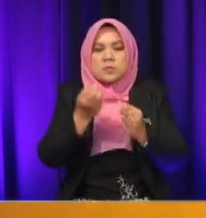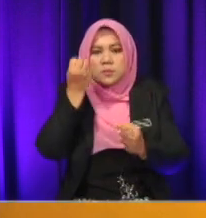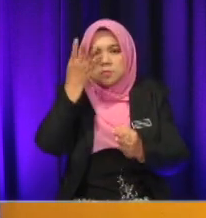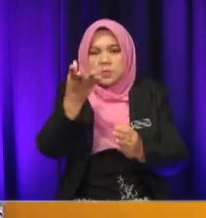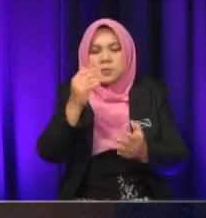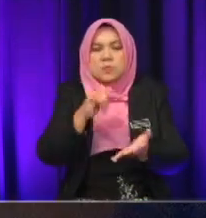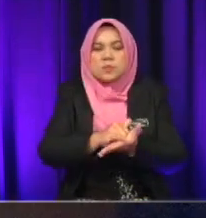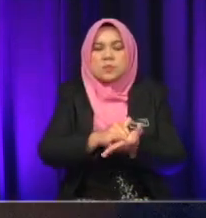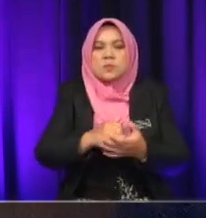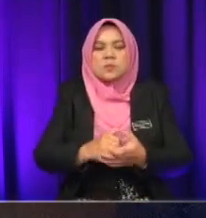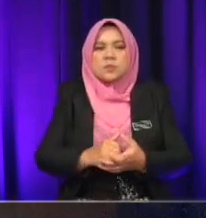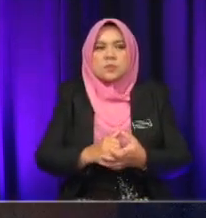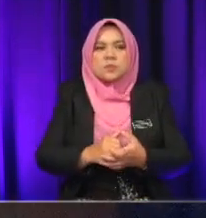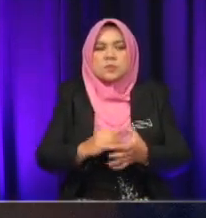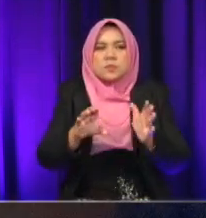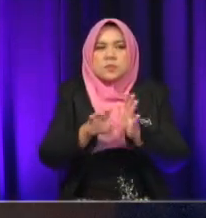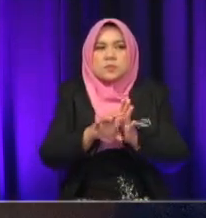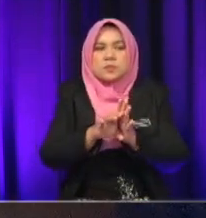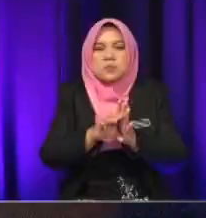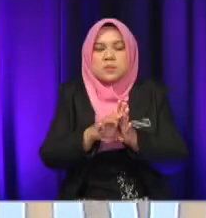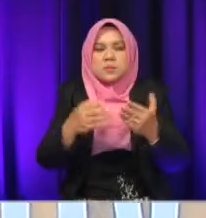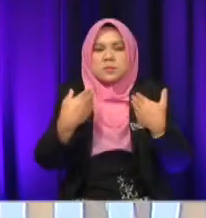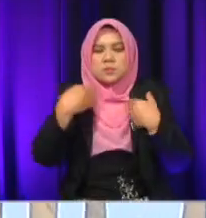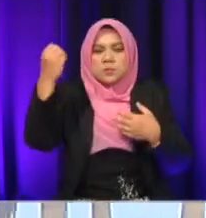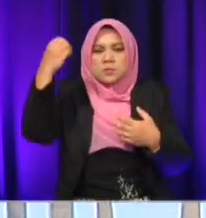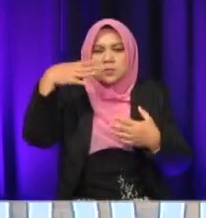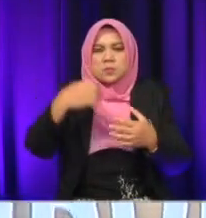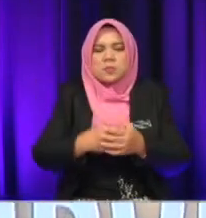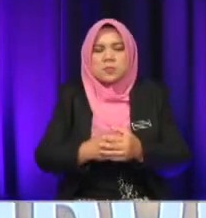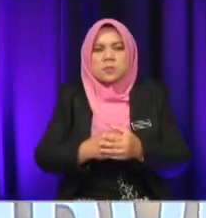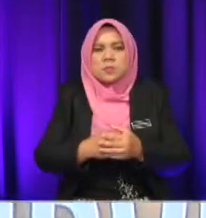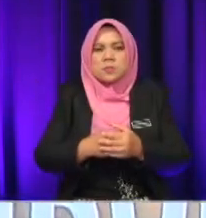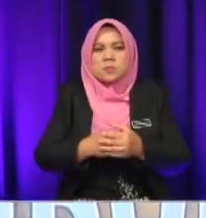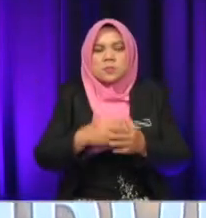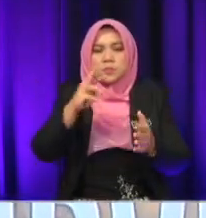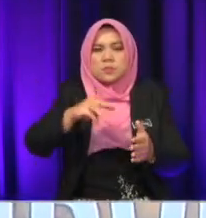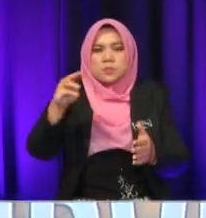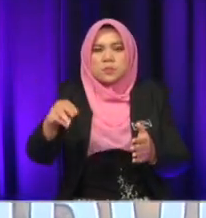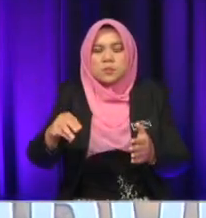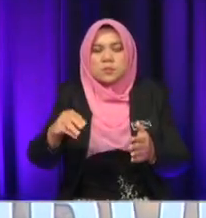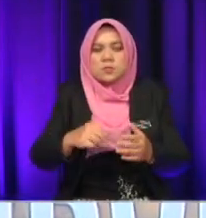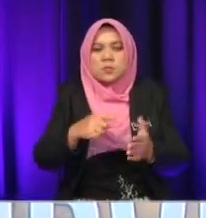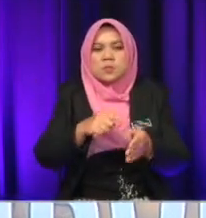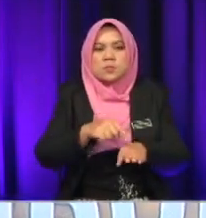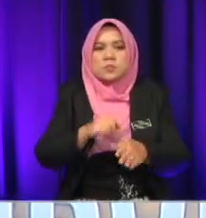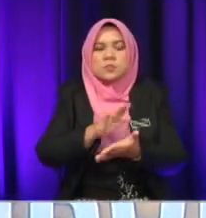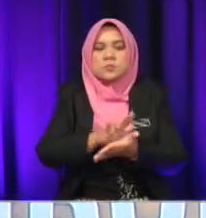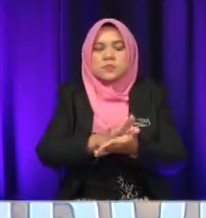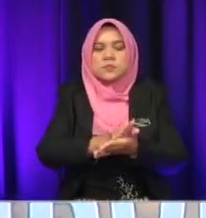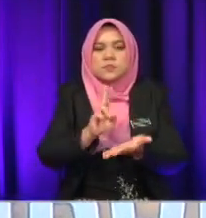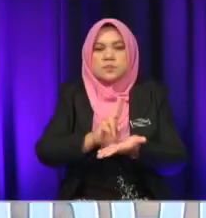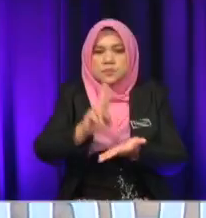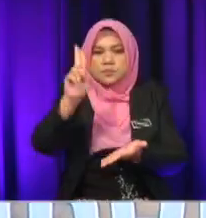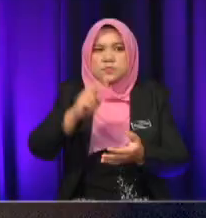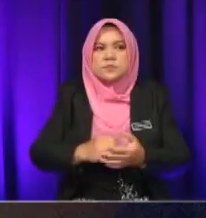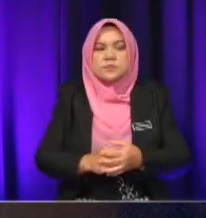Syafiqah. Oh, faham Syafiqah. Contoh macam kalau di depan kita ada lampu-lampu ni, mungkin kita nak fokus kepada murid-murid di sekolah ataupun pelajar di universiti, kan?